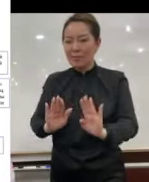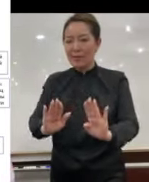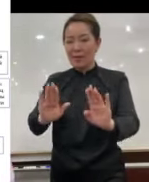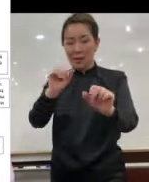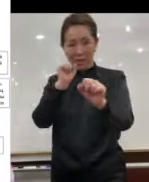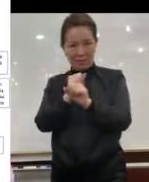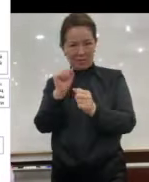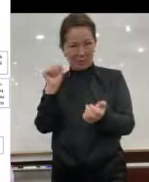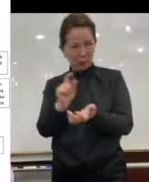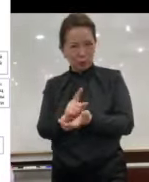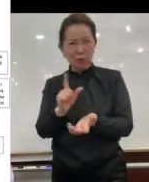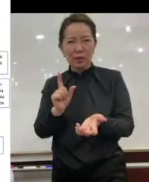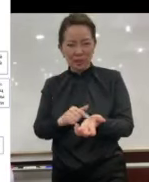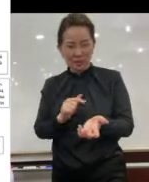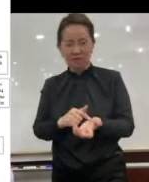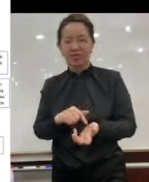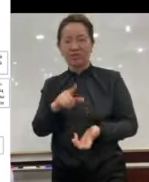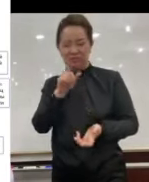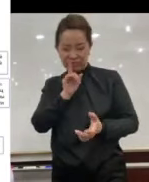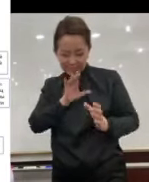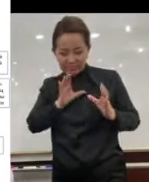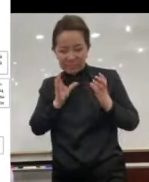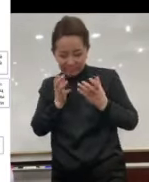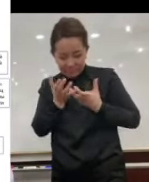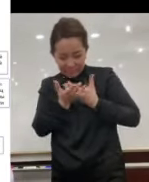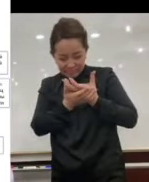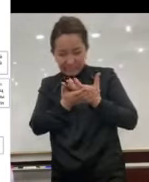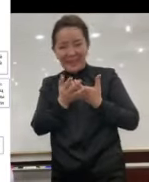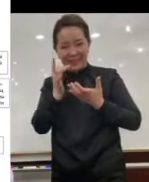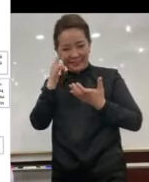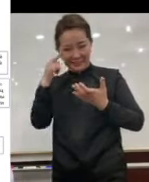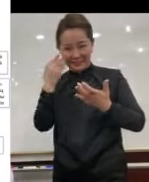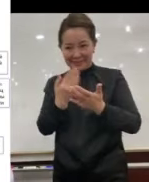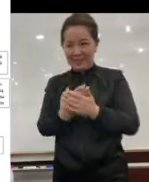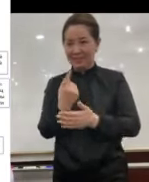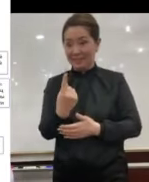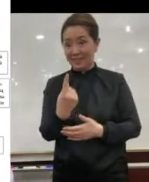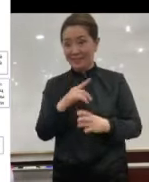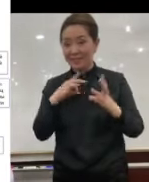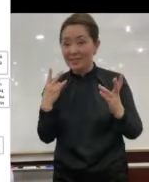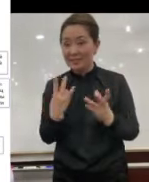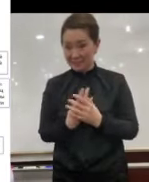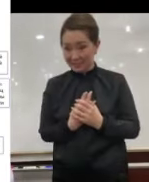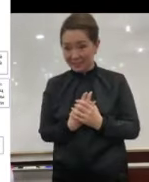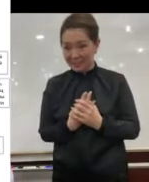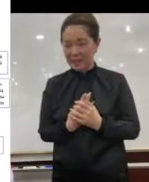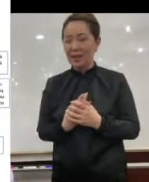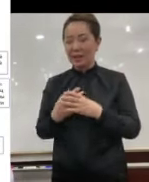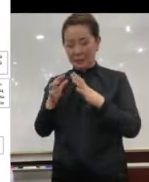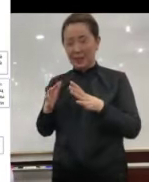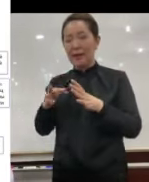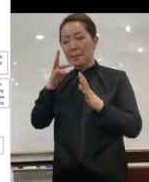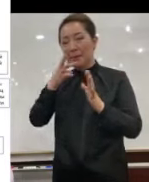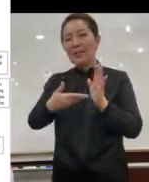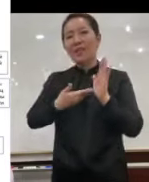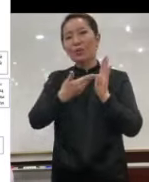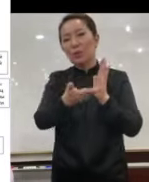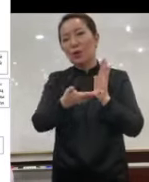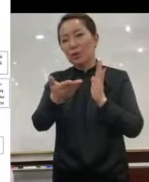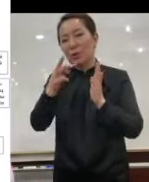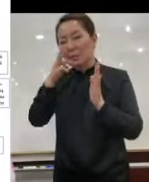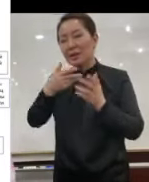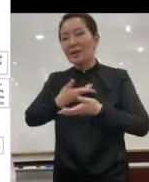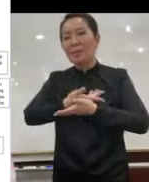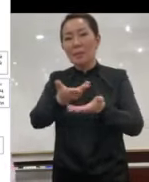бид нар гэдэгтэр санал нэгдсэн учраас энэ мэдээлэл түгээх гэдэг ажил дээр бол нэлээд бас ач холбогдол өгч ажилласан